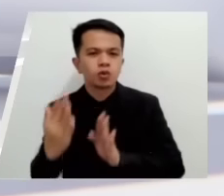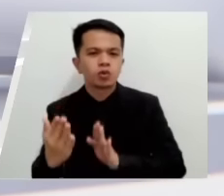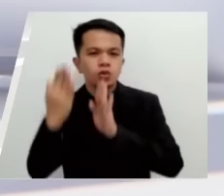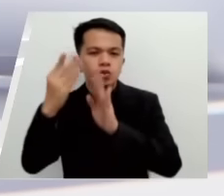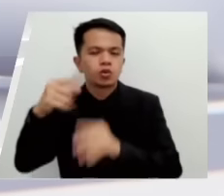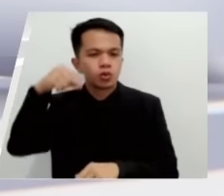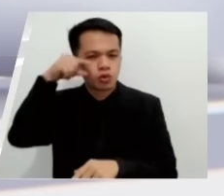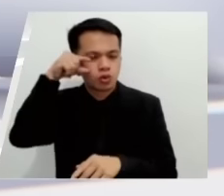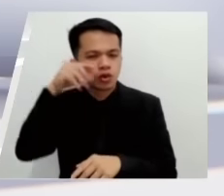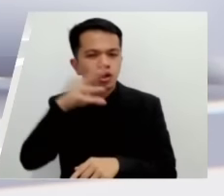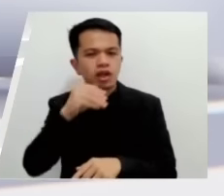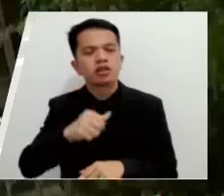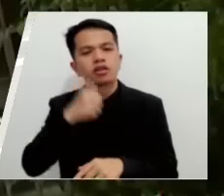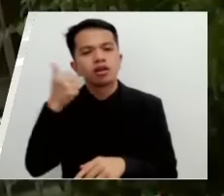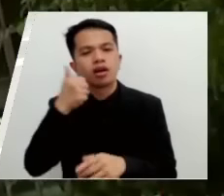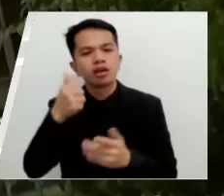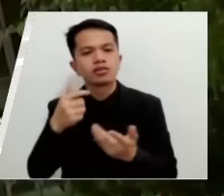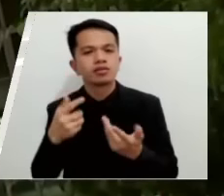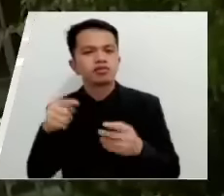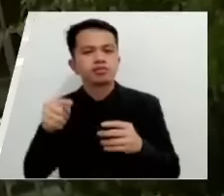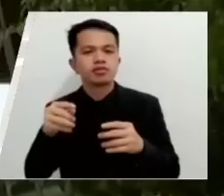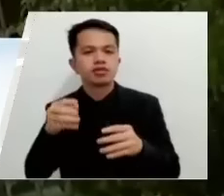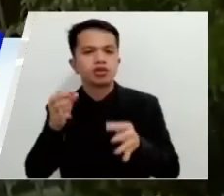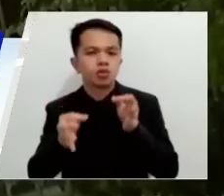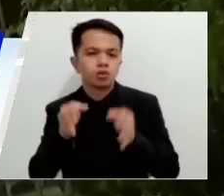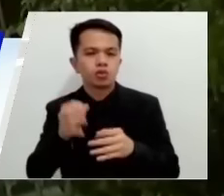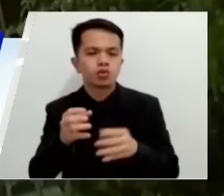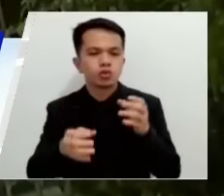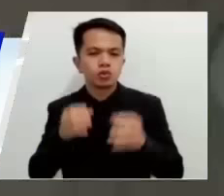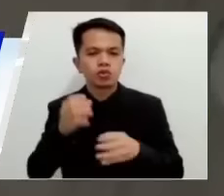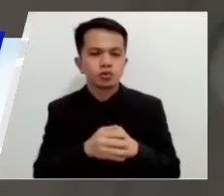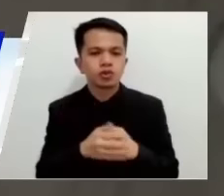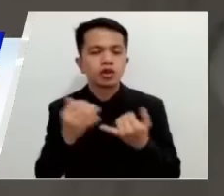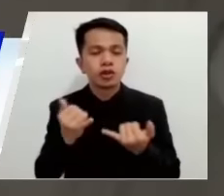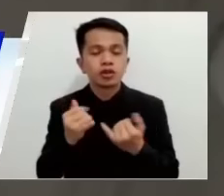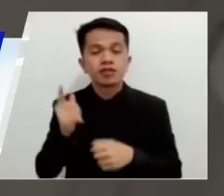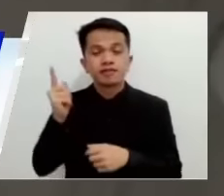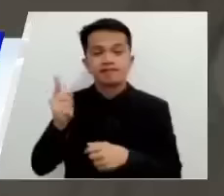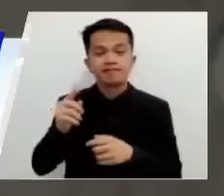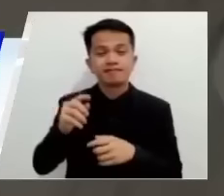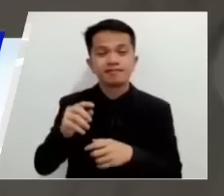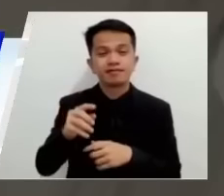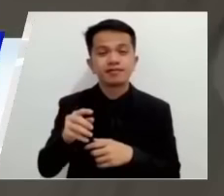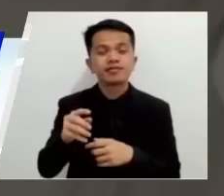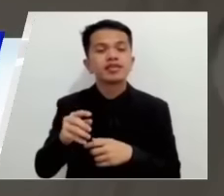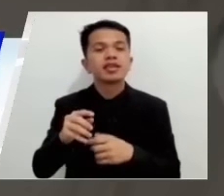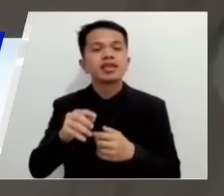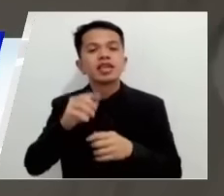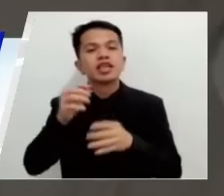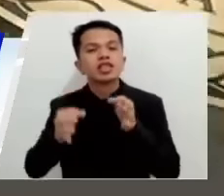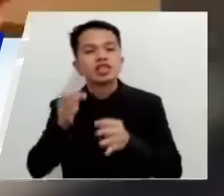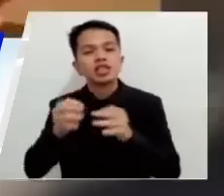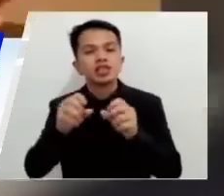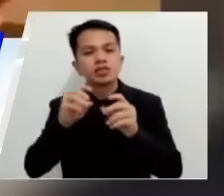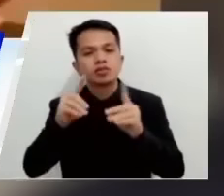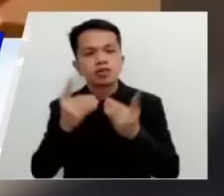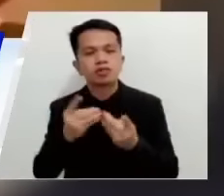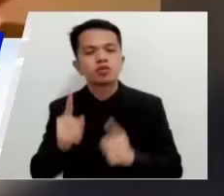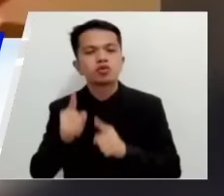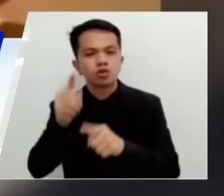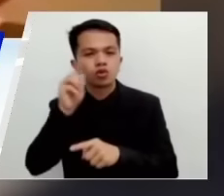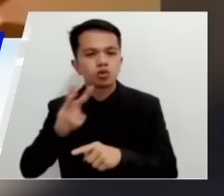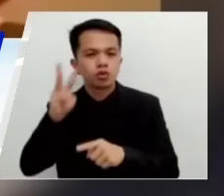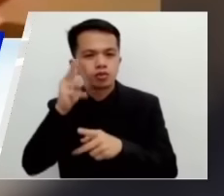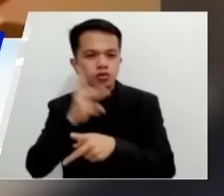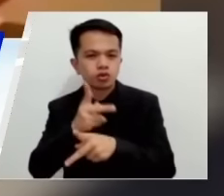iba pang akusado sa korte. Pinag-aaralan ng Justice Department na ilagay siya sa Witness Protection Program. Ikinatuwa rin ng mga